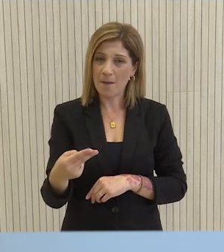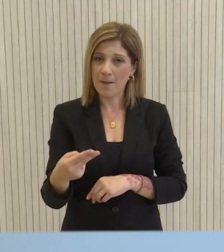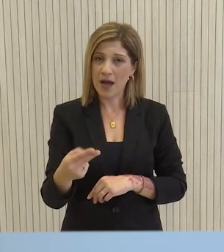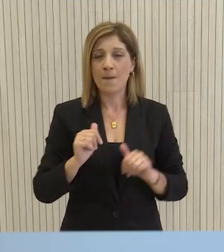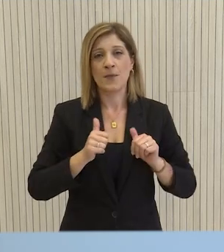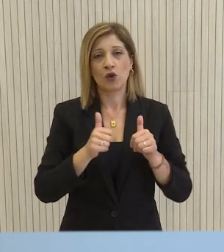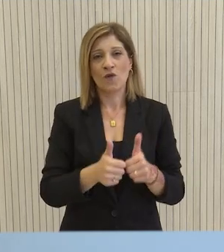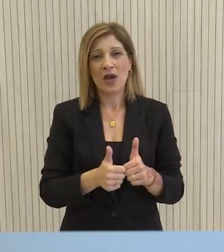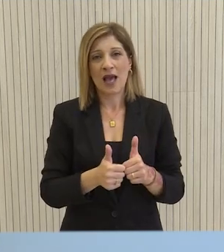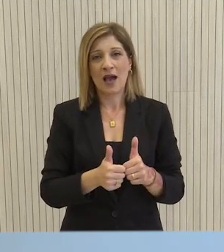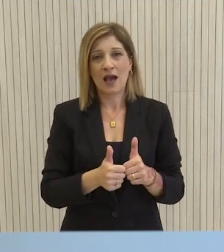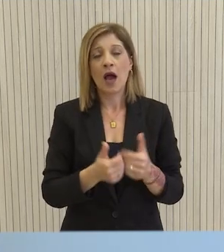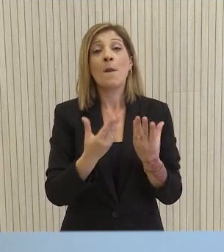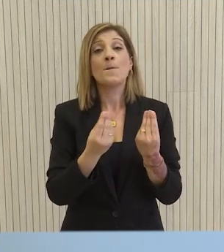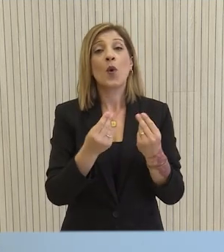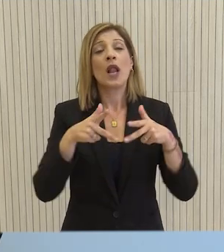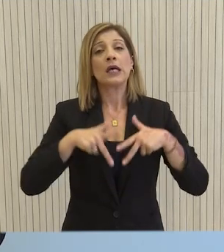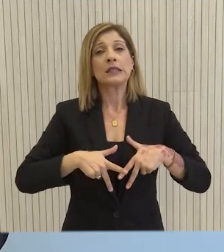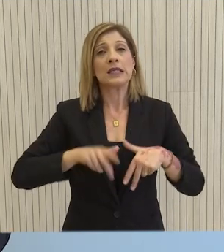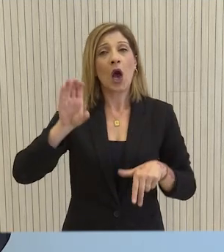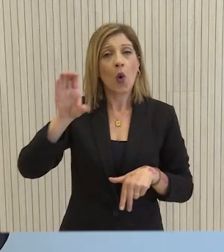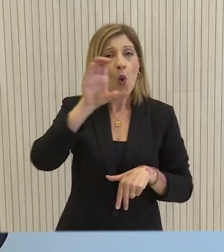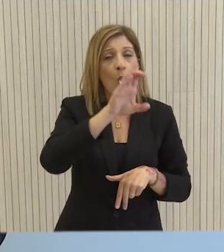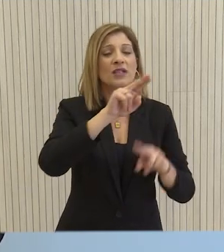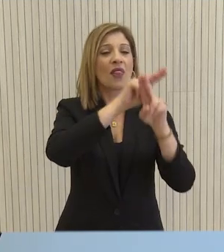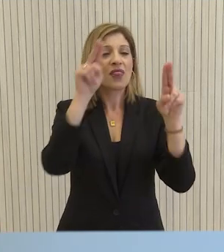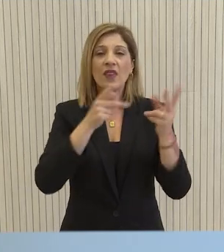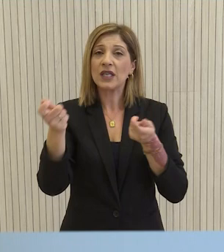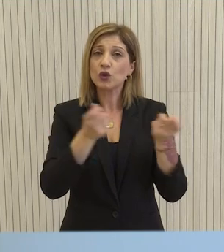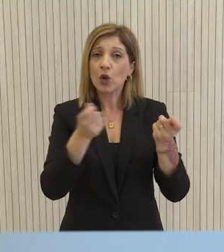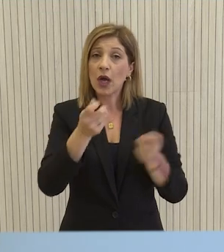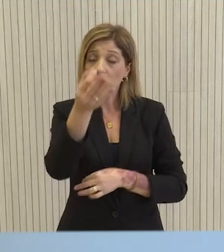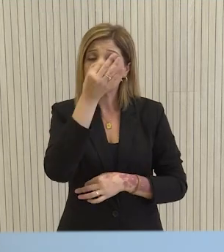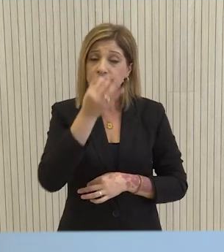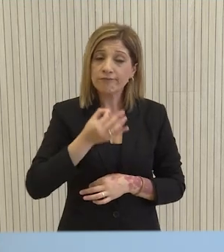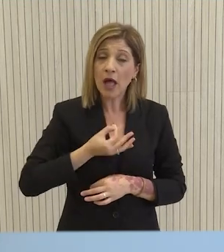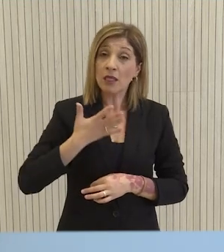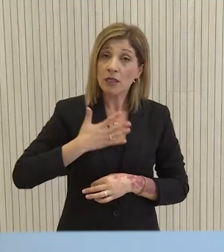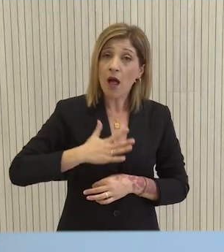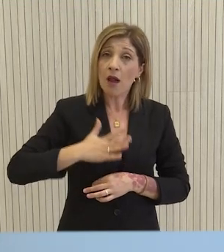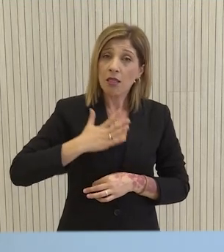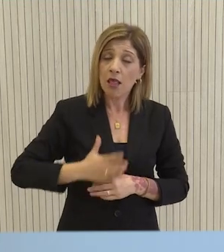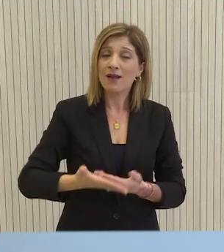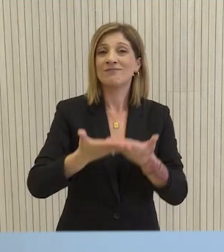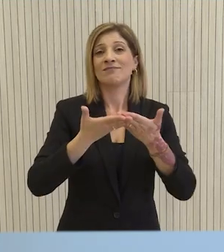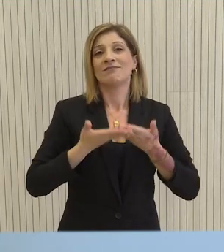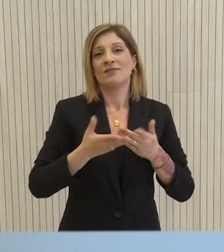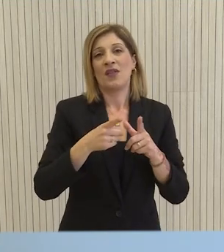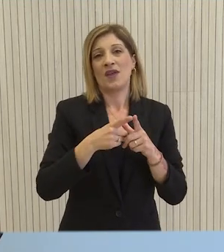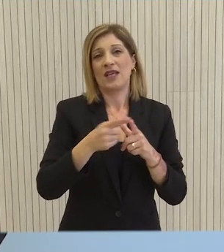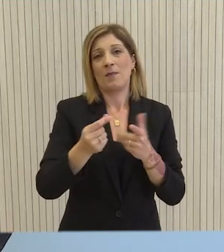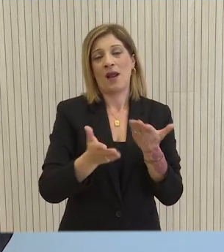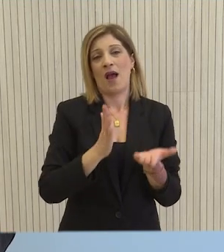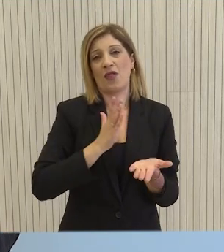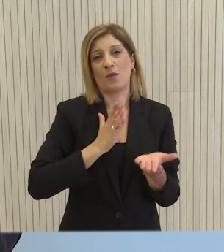πρωτοβουλίας. Αρκετά κράτη, όπως και διεθνείς οργανισμοί, έχουν εκφράσει την την προθυμία τους να συνδράμουν είτε με